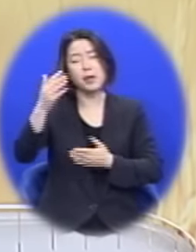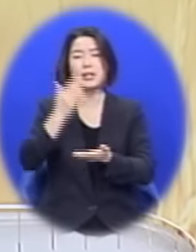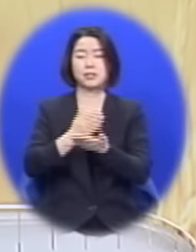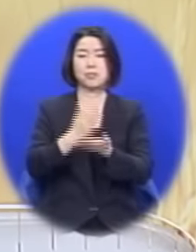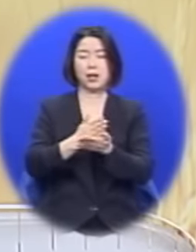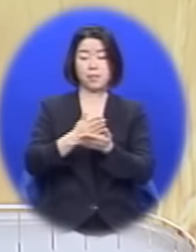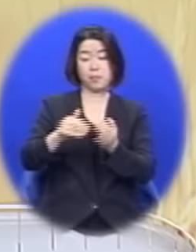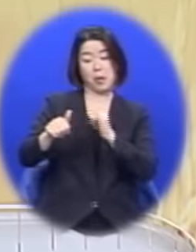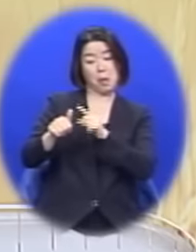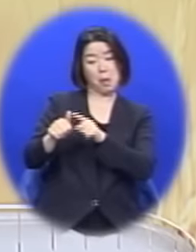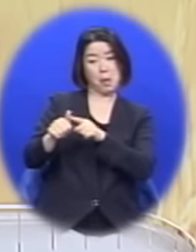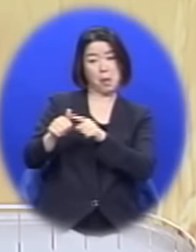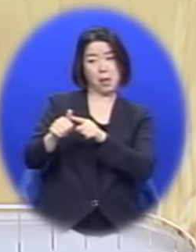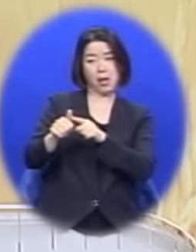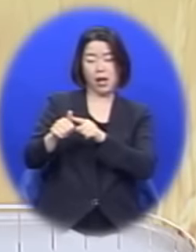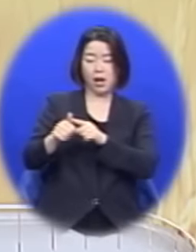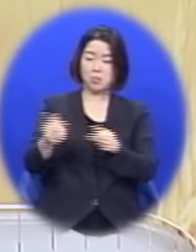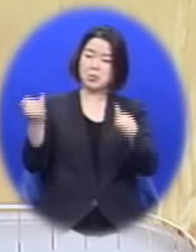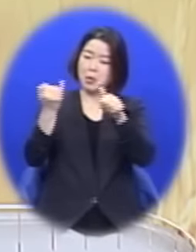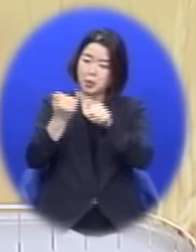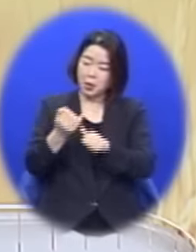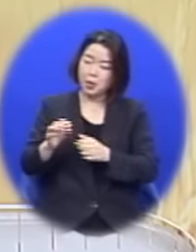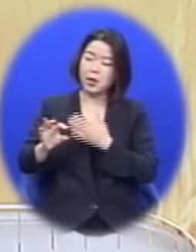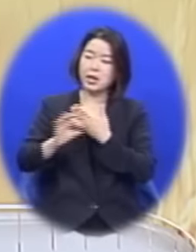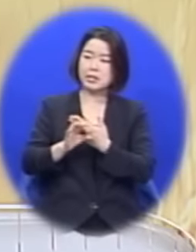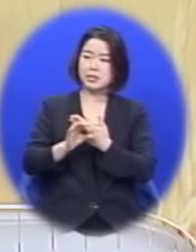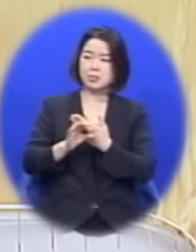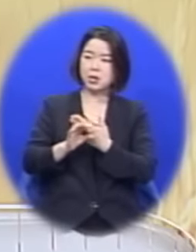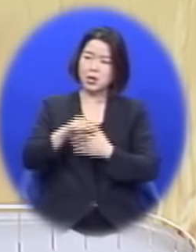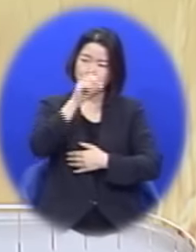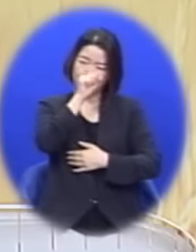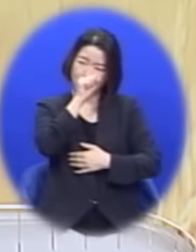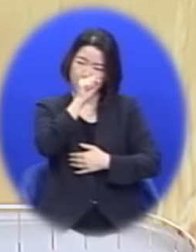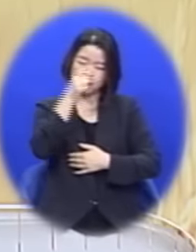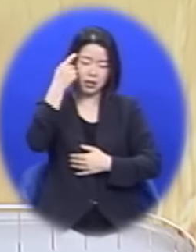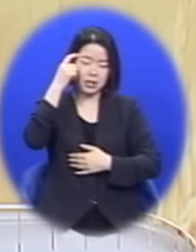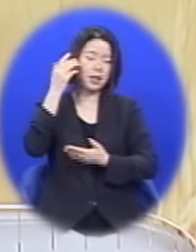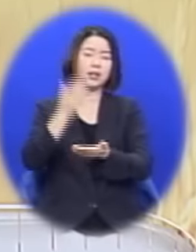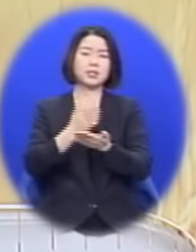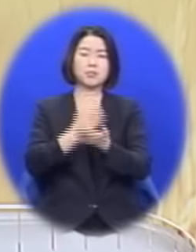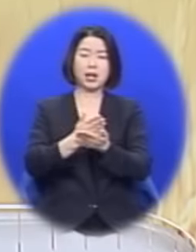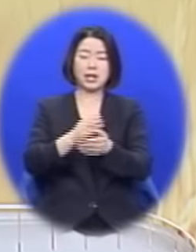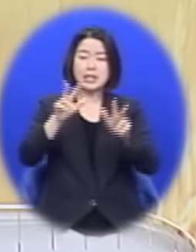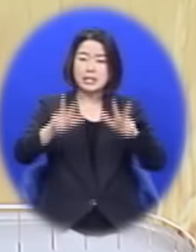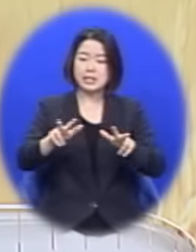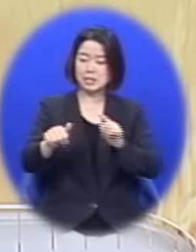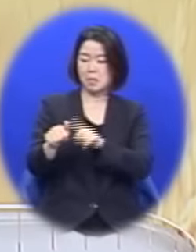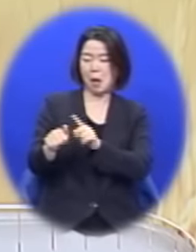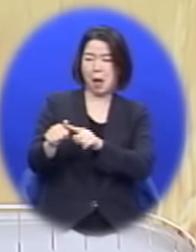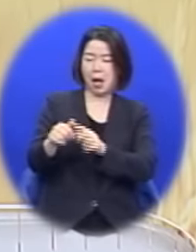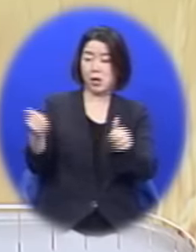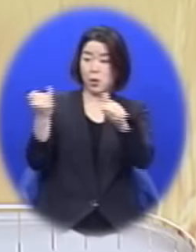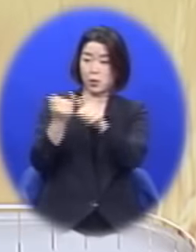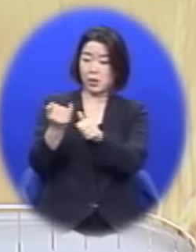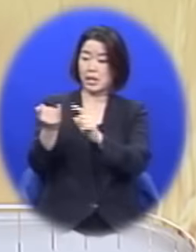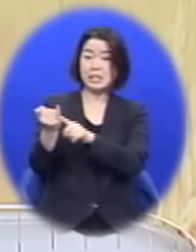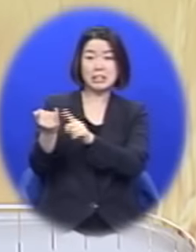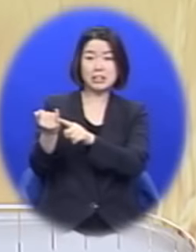결혼했으면 행복했을 거라고 자꾸 미련 두지 마세요. 지금 미스터 김하고 결혼한 여자 죽도록 고생하고